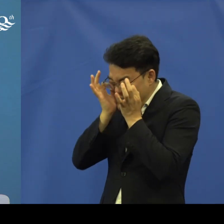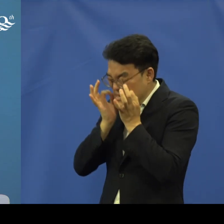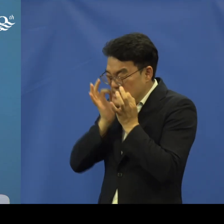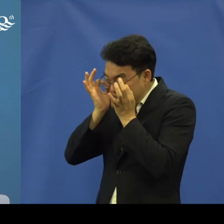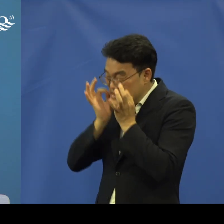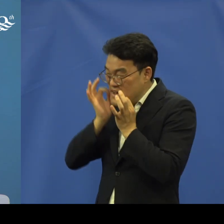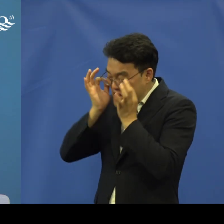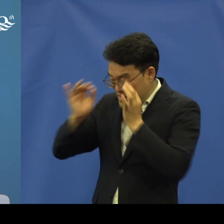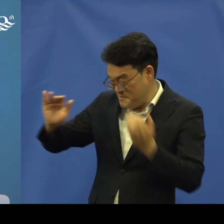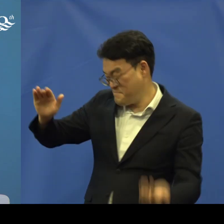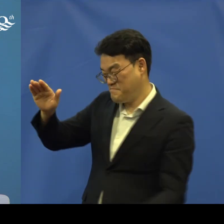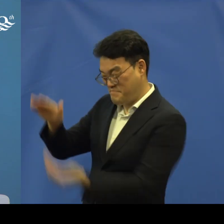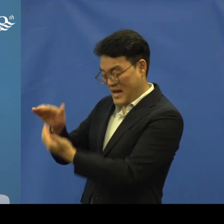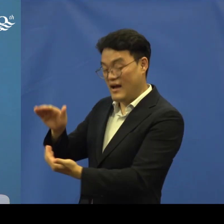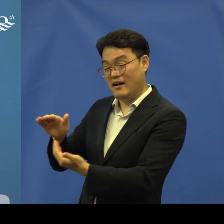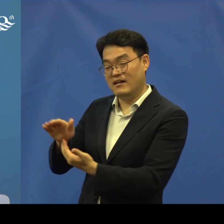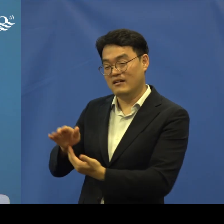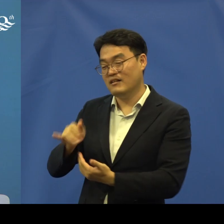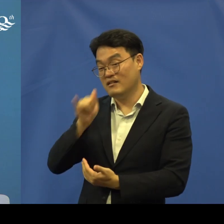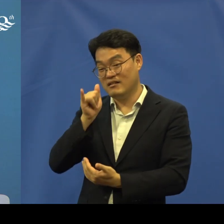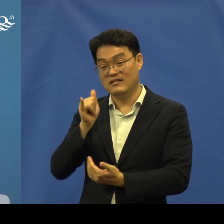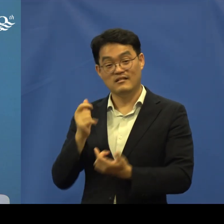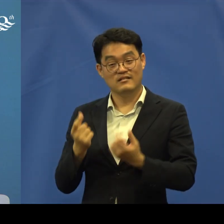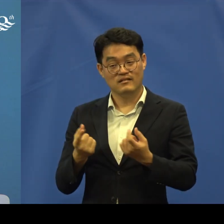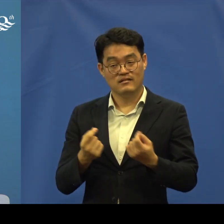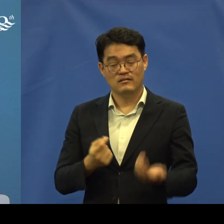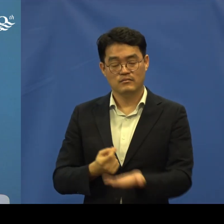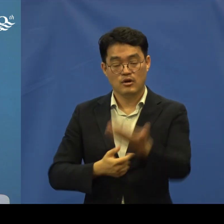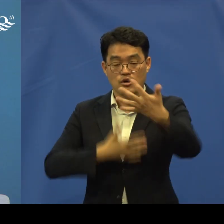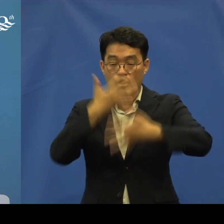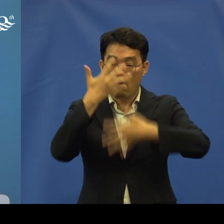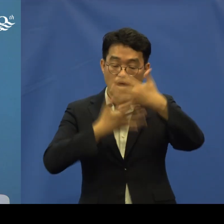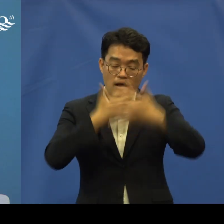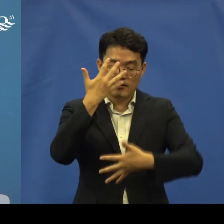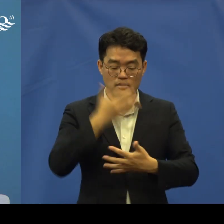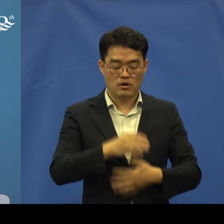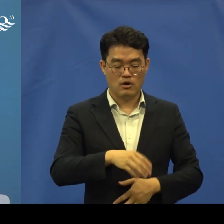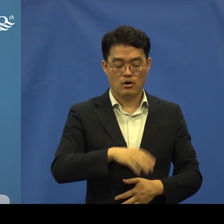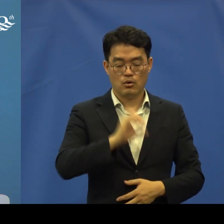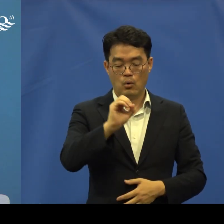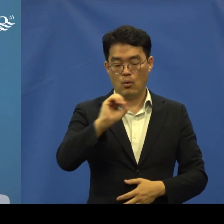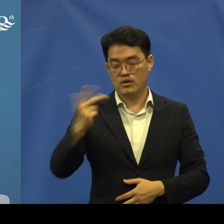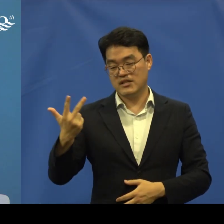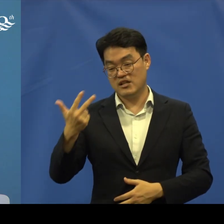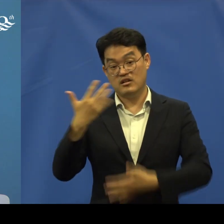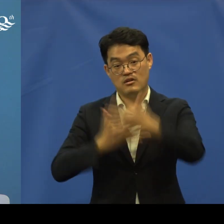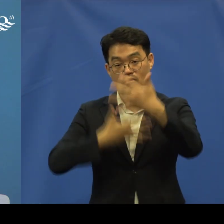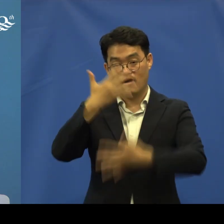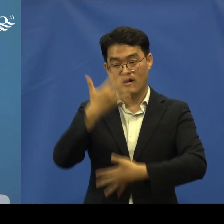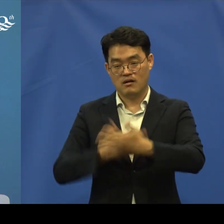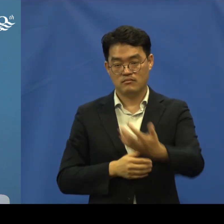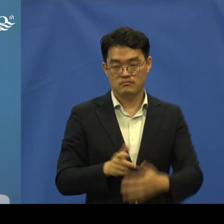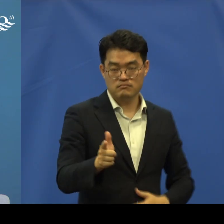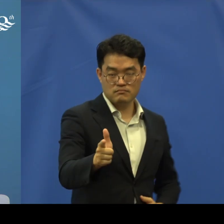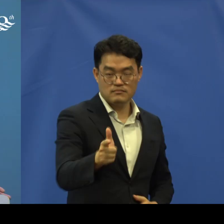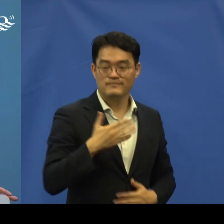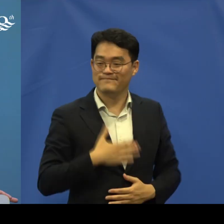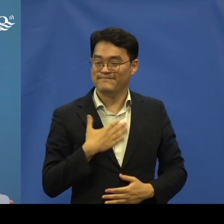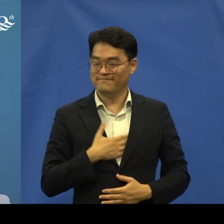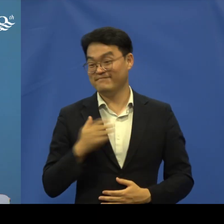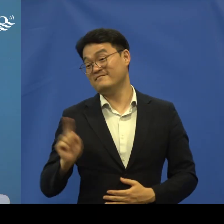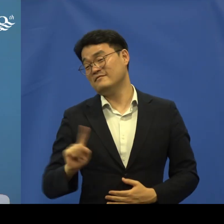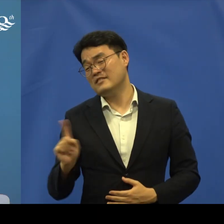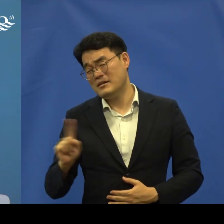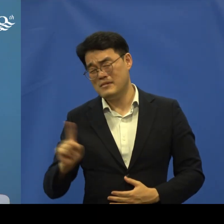영화에 007이나 이런 것도 그렇잖아요. 어떤 목표를 이루기 위해서는 수 없는 방해가 있는 거예요. 그냥 이룰 수